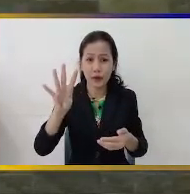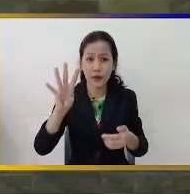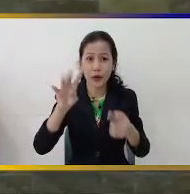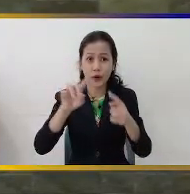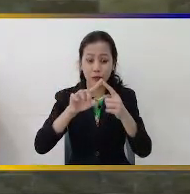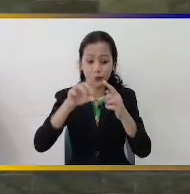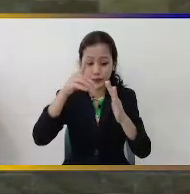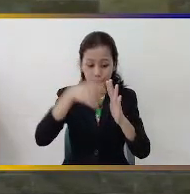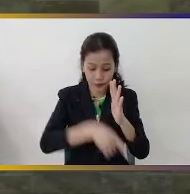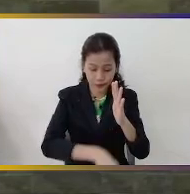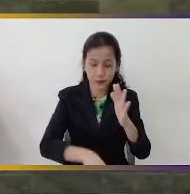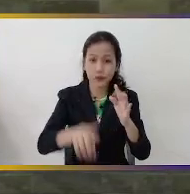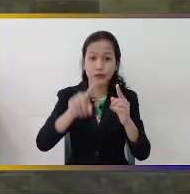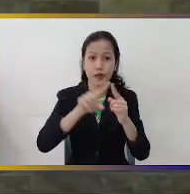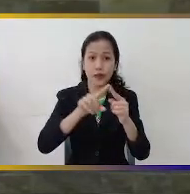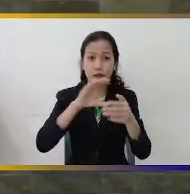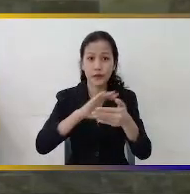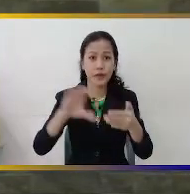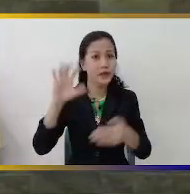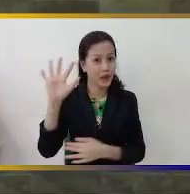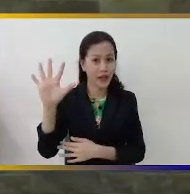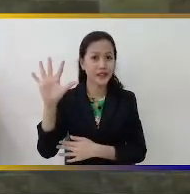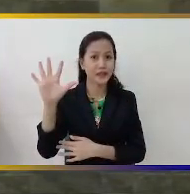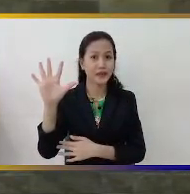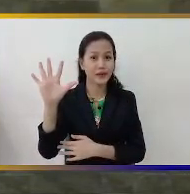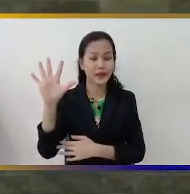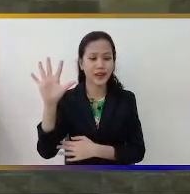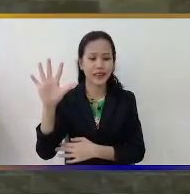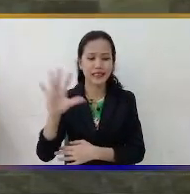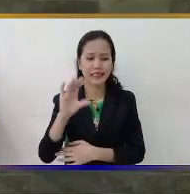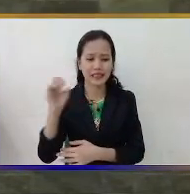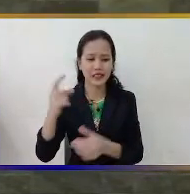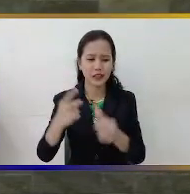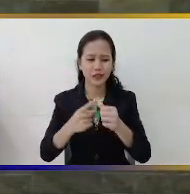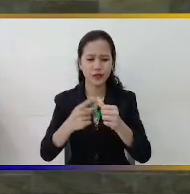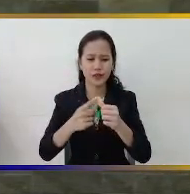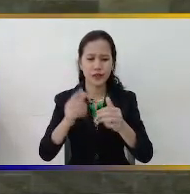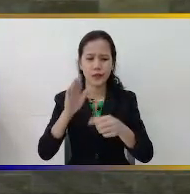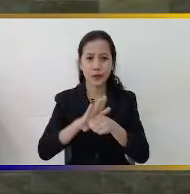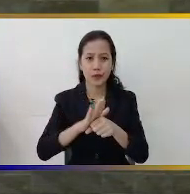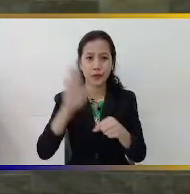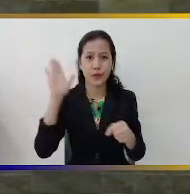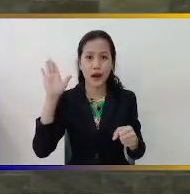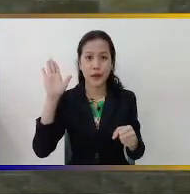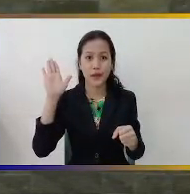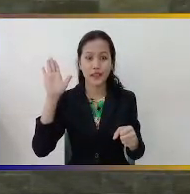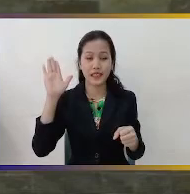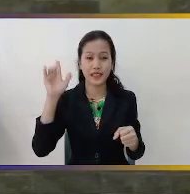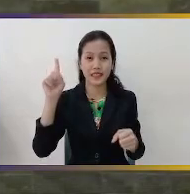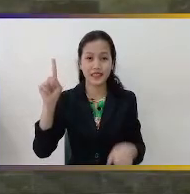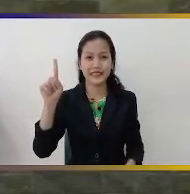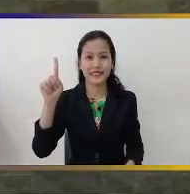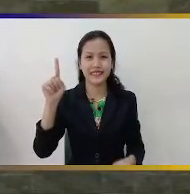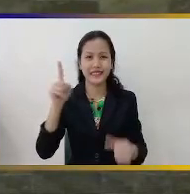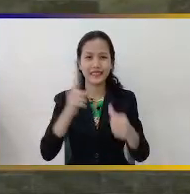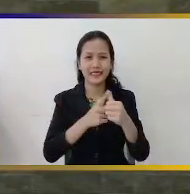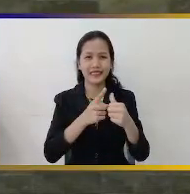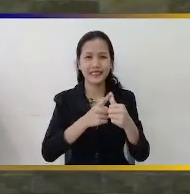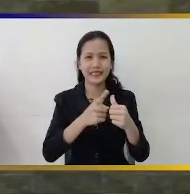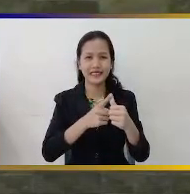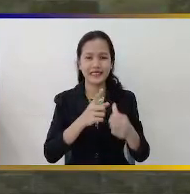to chapter number 5. Okay? At ang una pong promise na ibinigay po sa kanila is that the Lord will